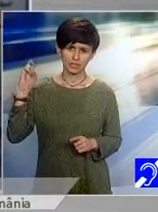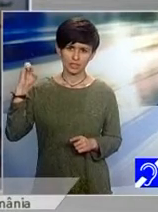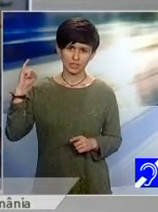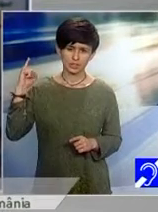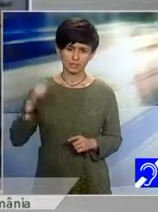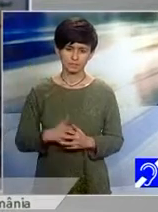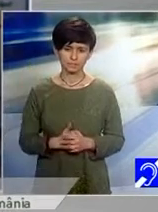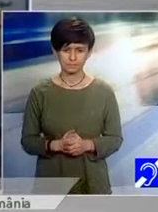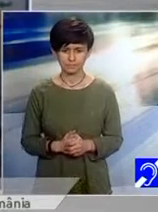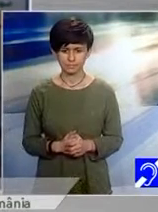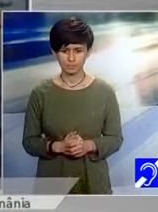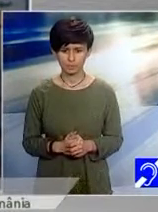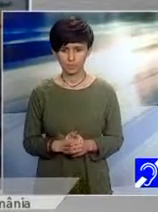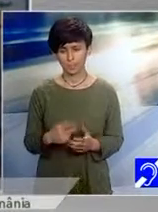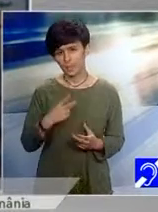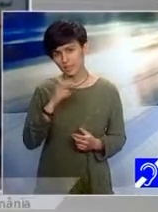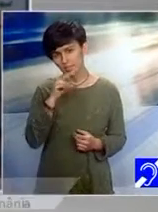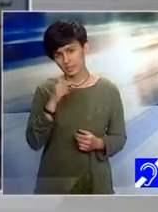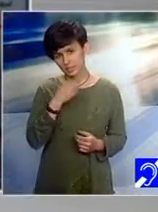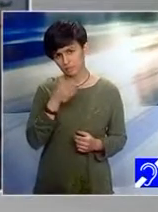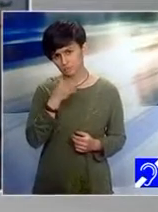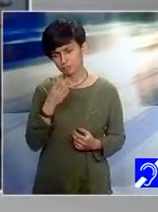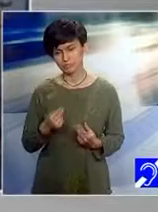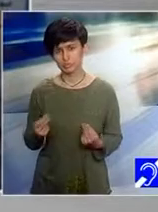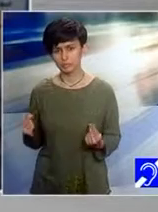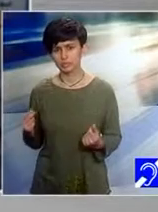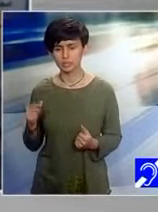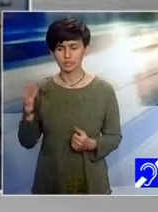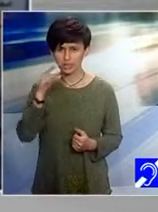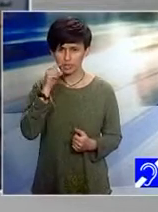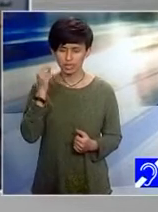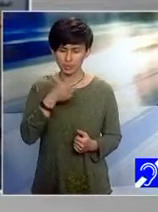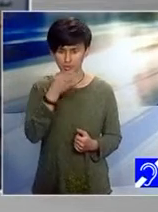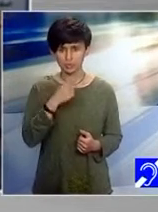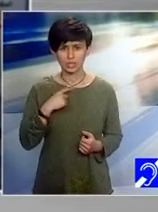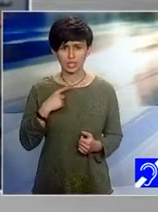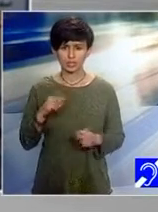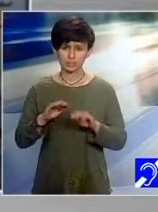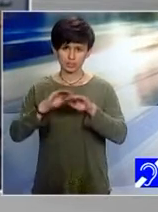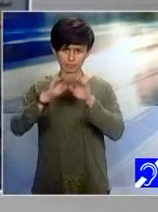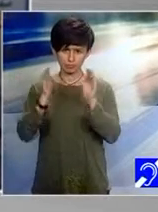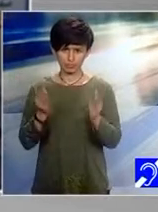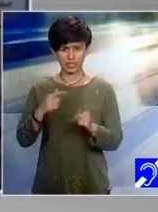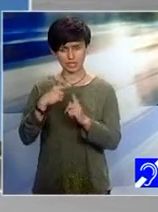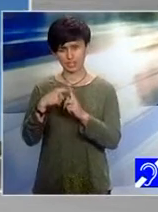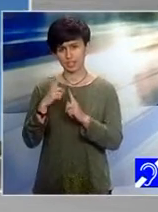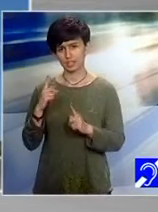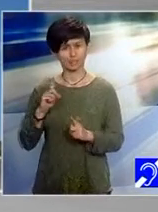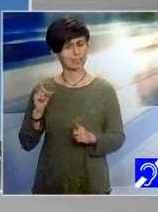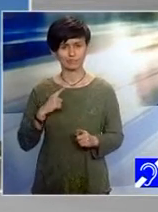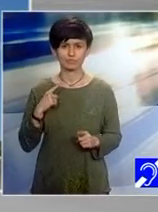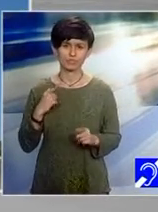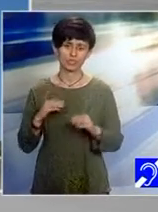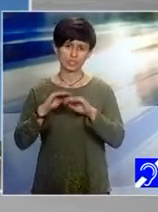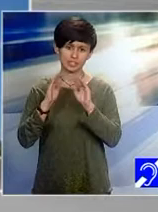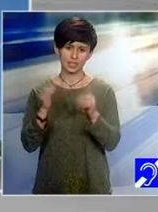este catedrală, este puțin mai mică. Povestea bisericii a fost foarte frumos prezentată